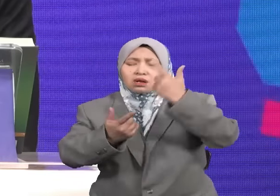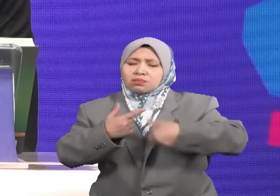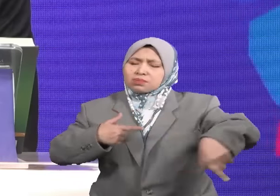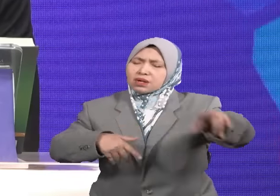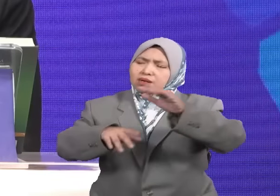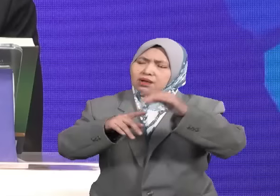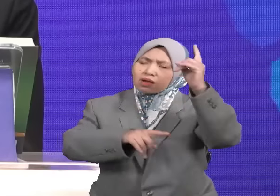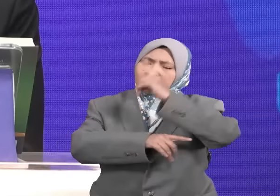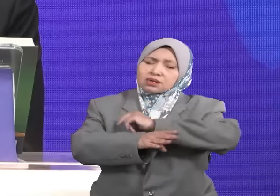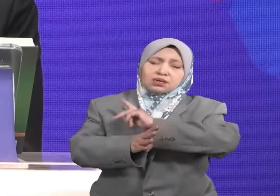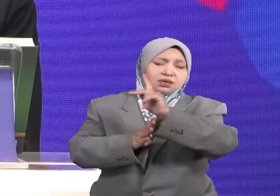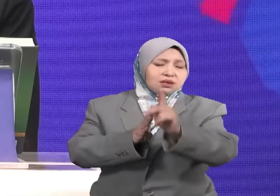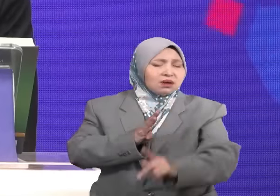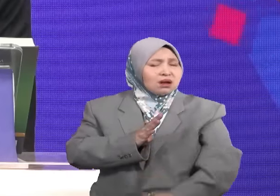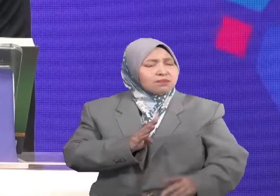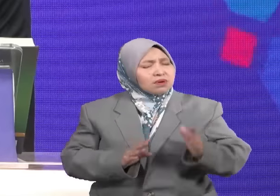القيامة